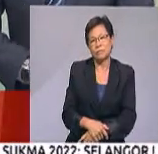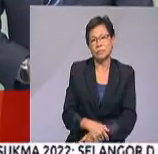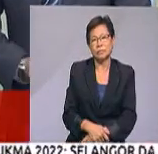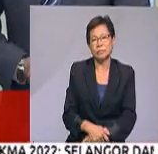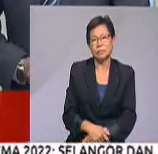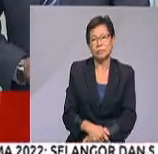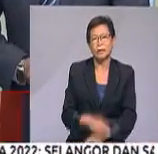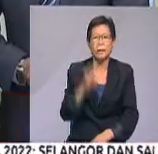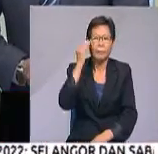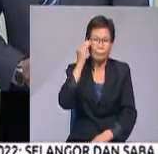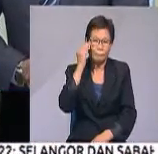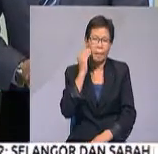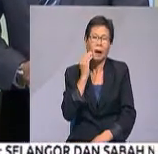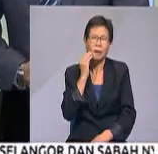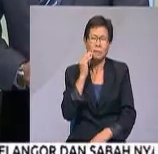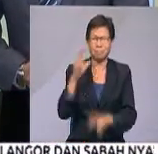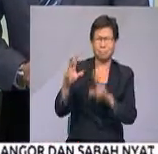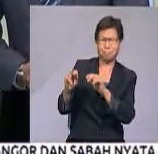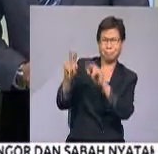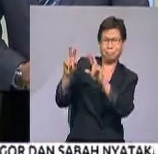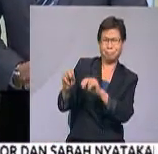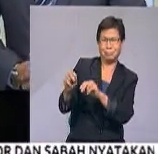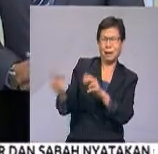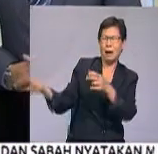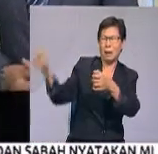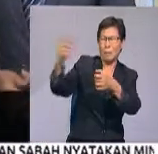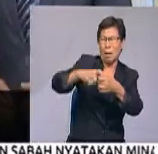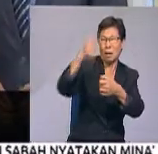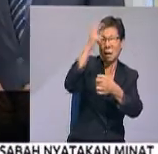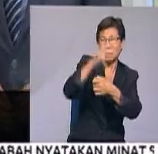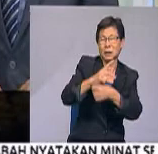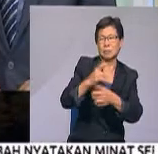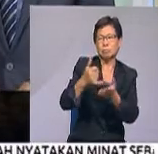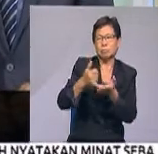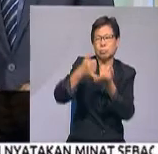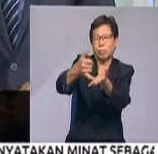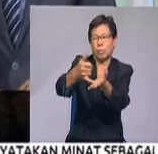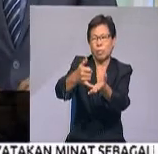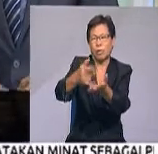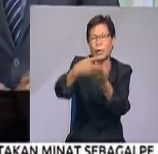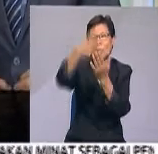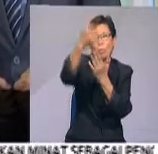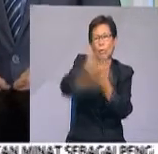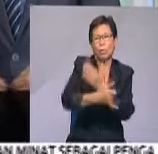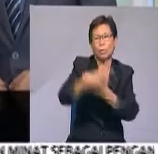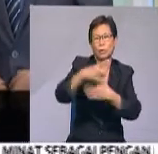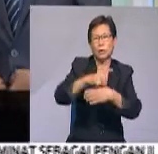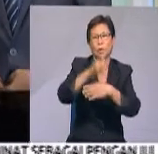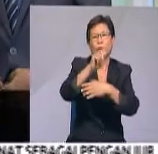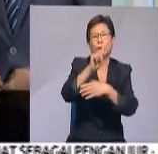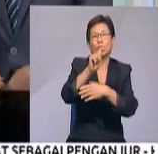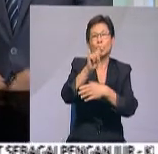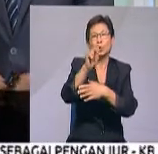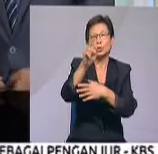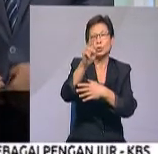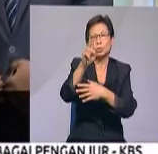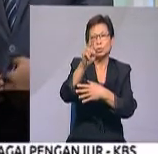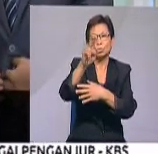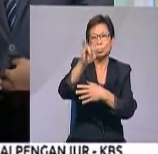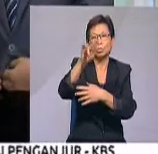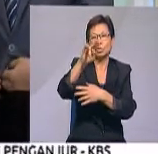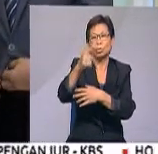Sementara itu, Tun Dr. Mahathir menafikan dakwaan berhubung kerajaan menganugerahkan sebuah projek di Tunjung Kelantan secara rundingan